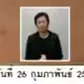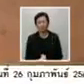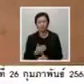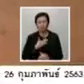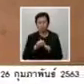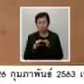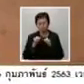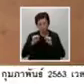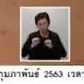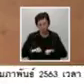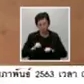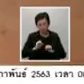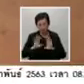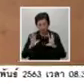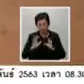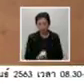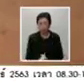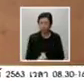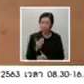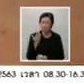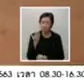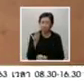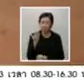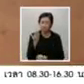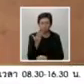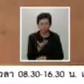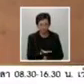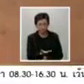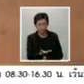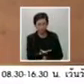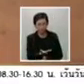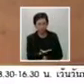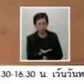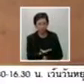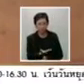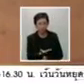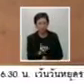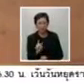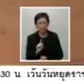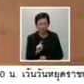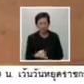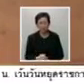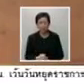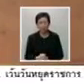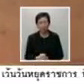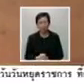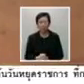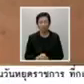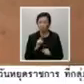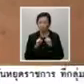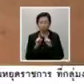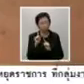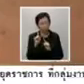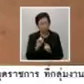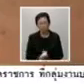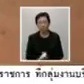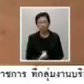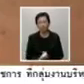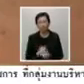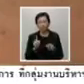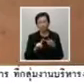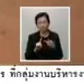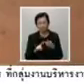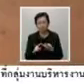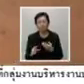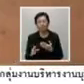นแล้วนะครับเดี๋ยวผมฟังท่านชินวรประท้วงแล้วให้เหตุผลแค่ท่านเดียวแล้วผมจะให้ท่านเสรีพิสุทธิ์อ